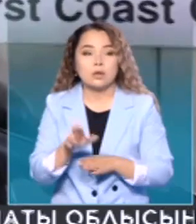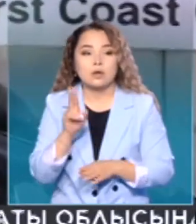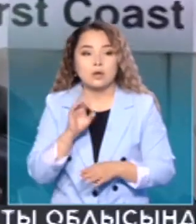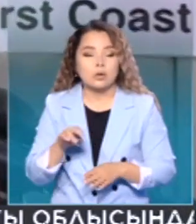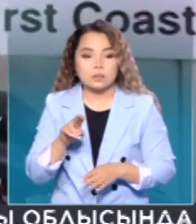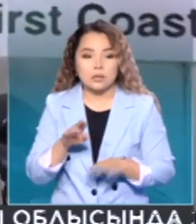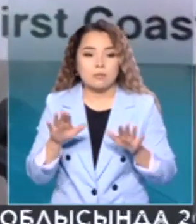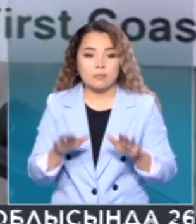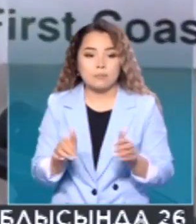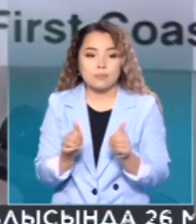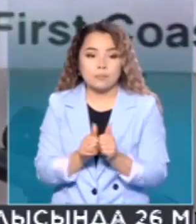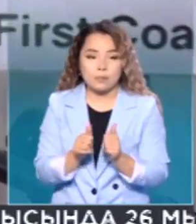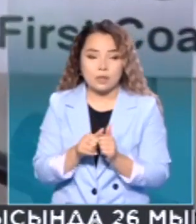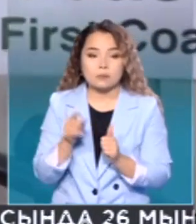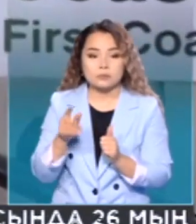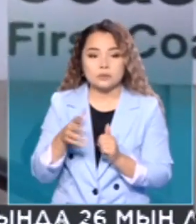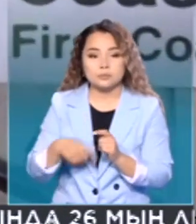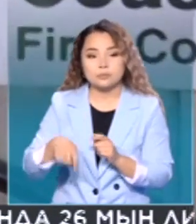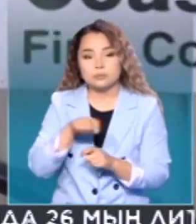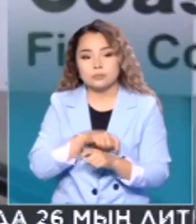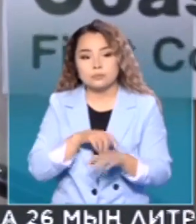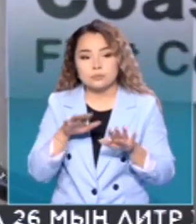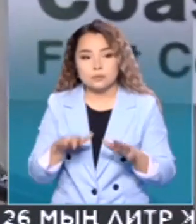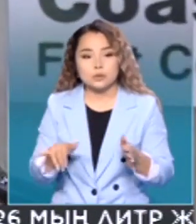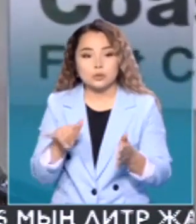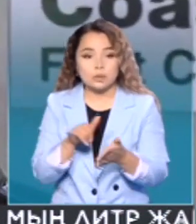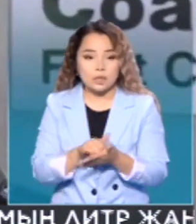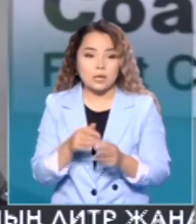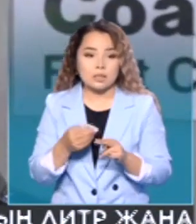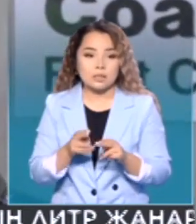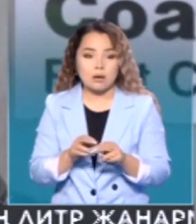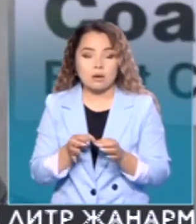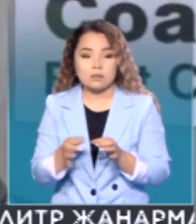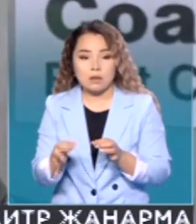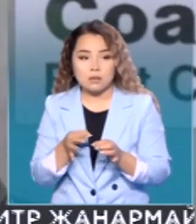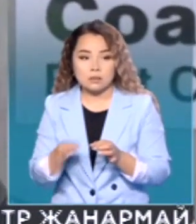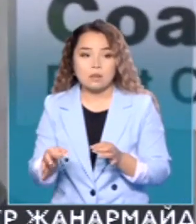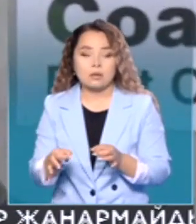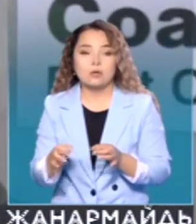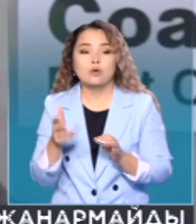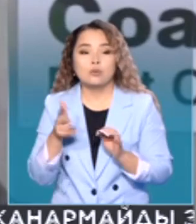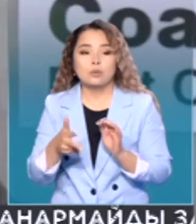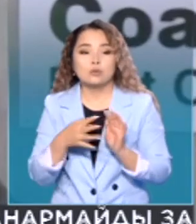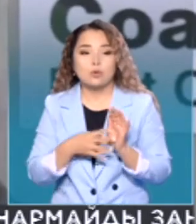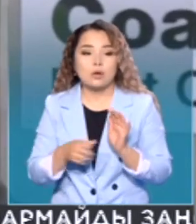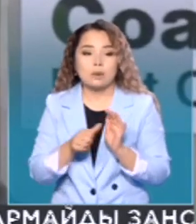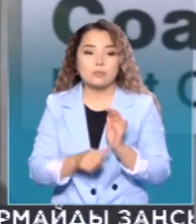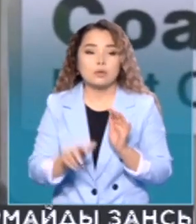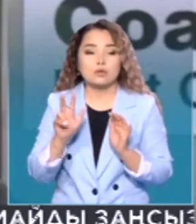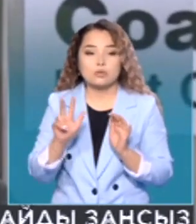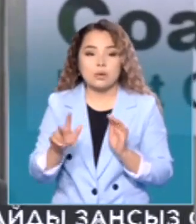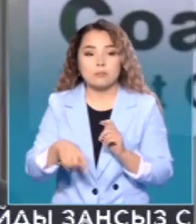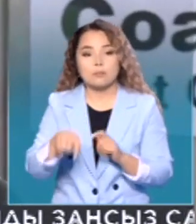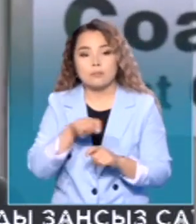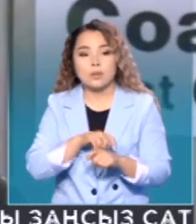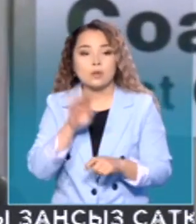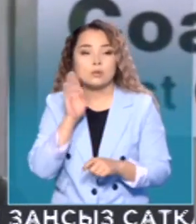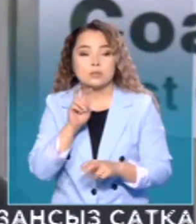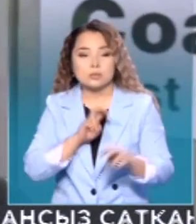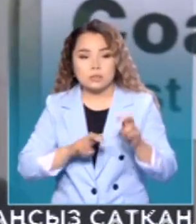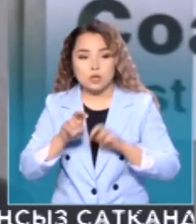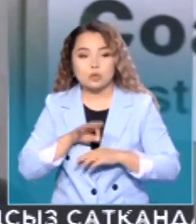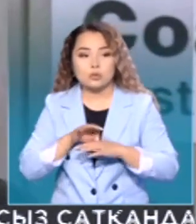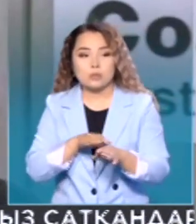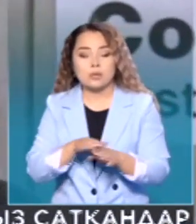мүйісінің шығысында шамамен 1500 шақырым жерде орналасқан, яғни шалғай аймақта 3963 метр су тереңдігінде іздеу